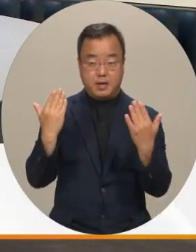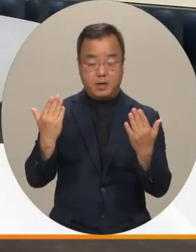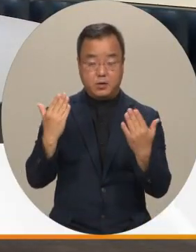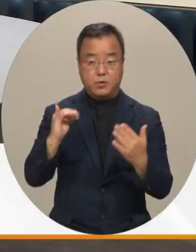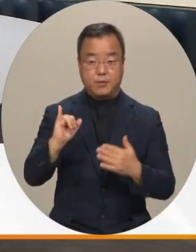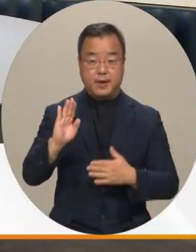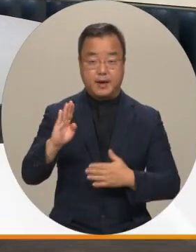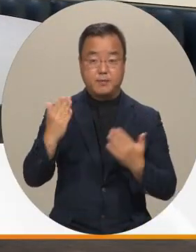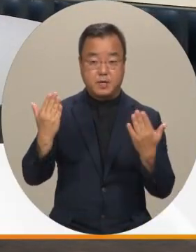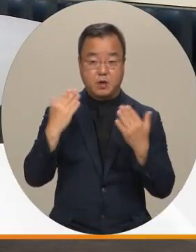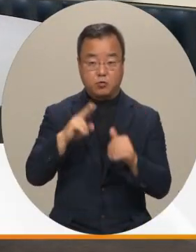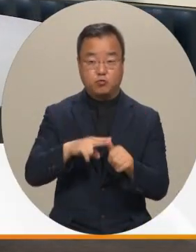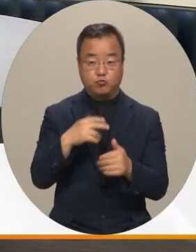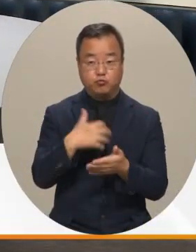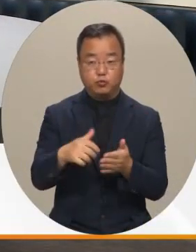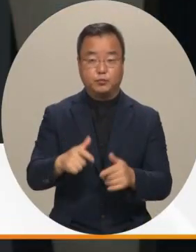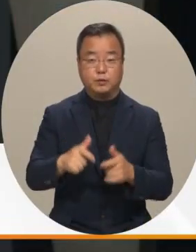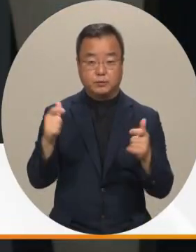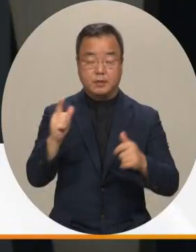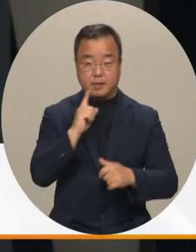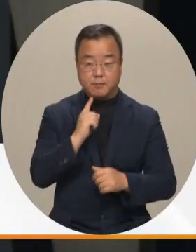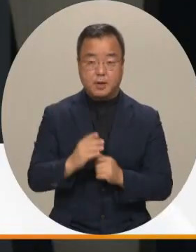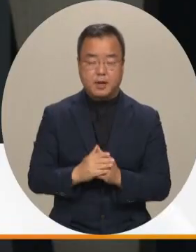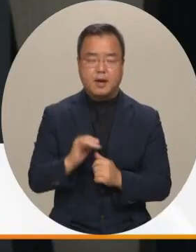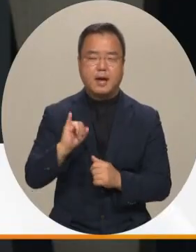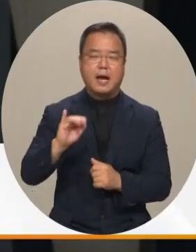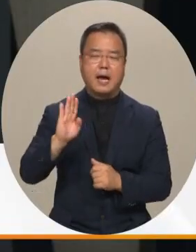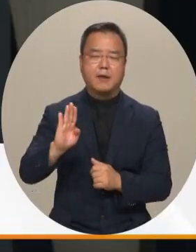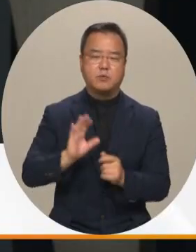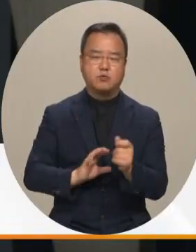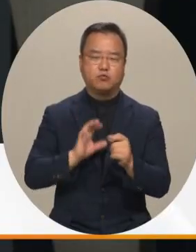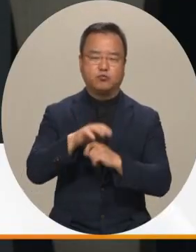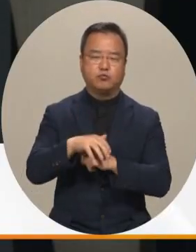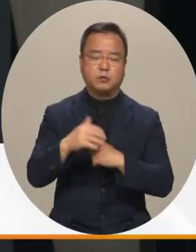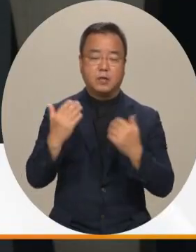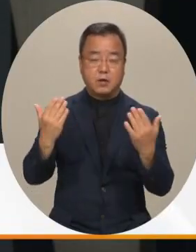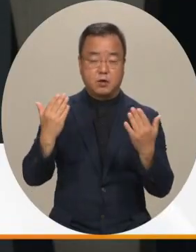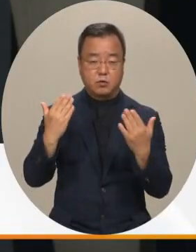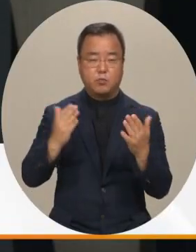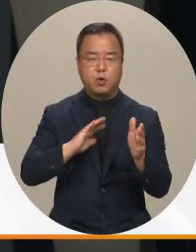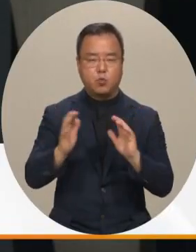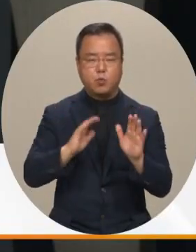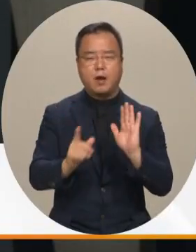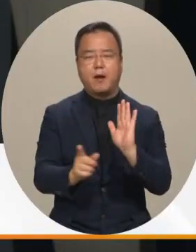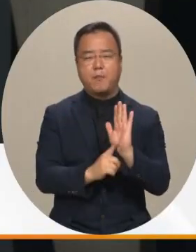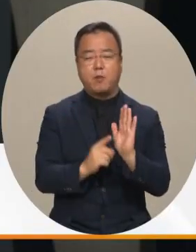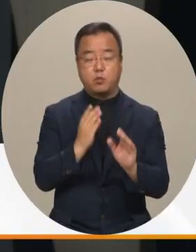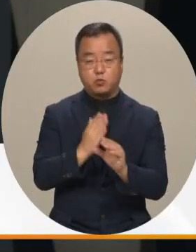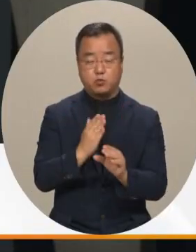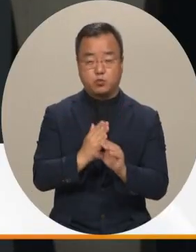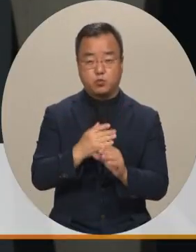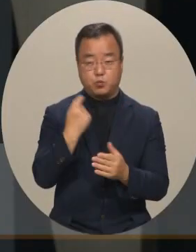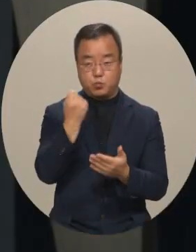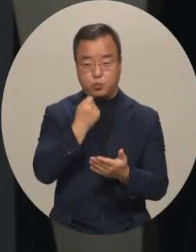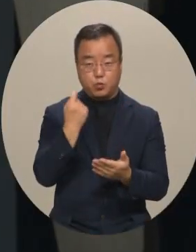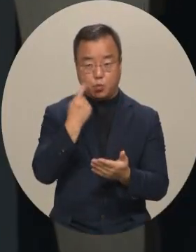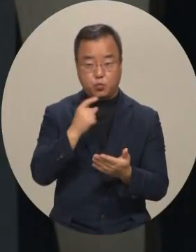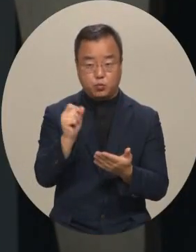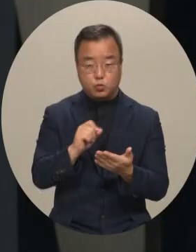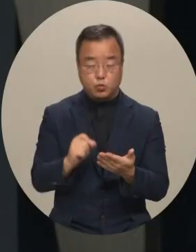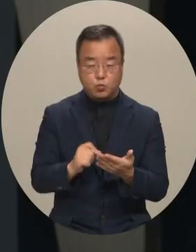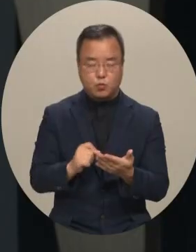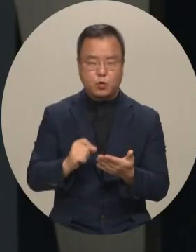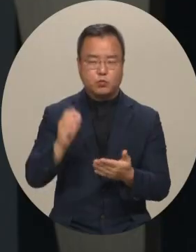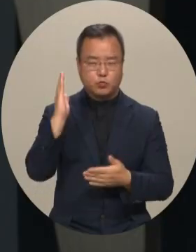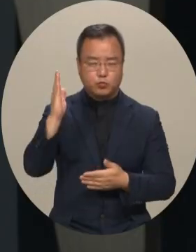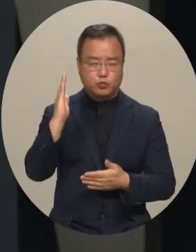했다고요네 그렇습니다 아비 국제 바칼로레아 토론과 발표 위주로 교육하고 논술이나 구슬로 학생을 평가하는